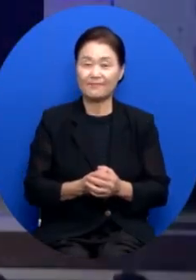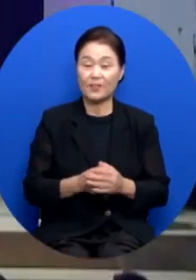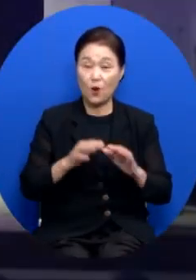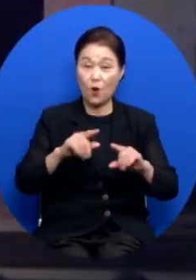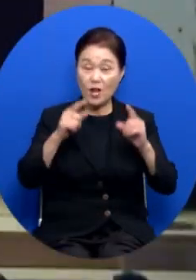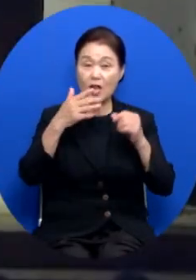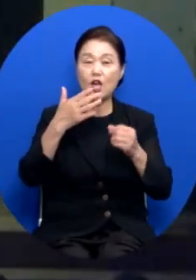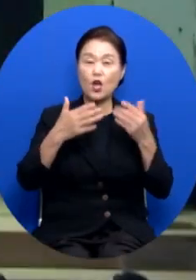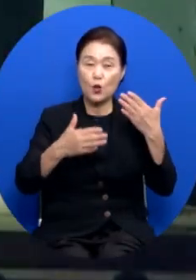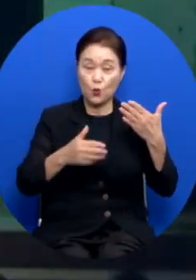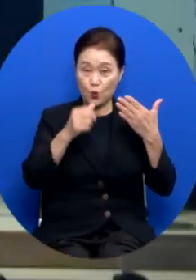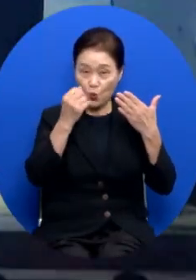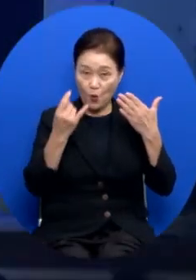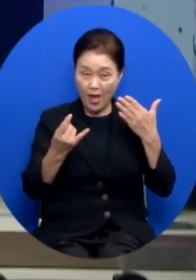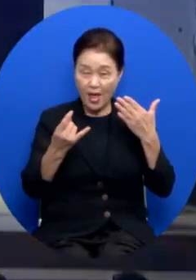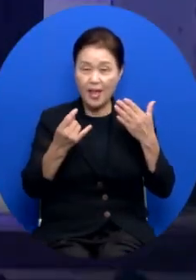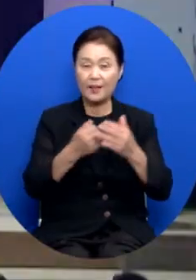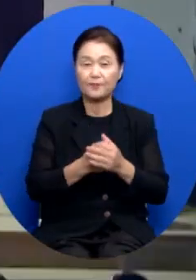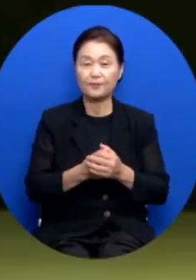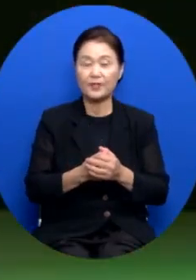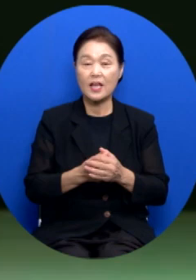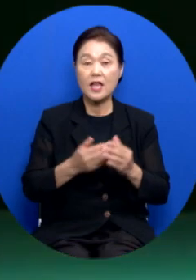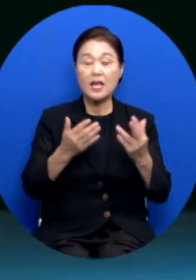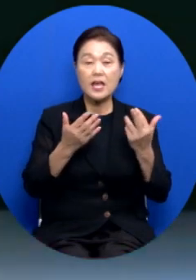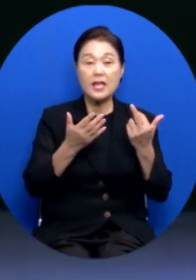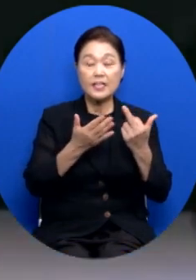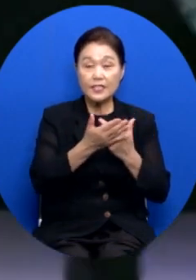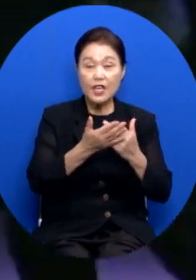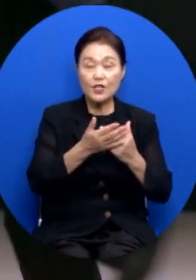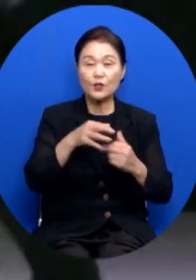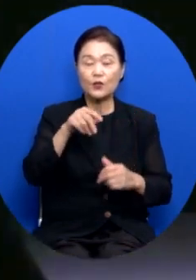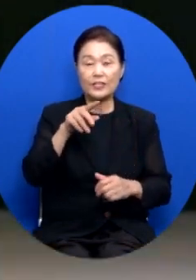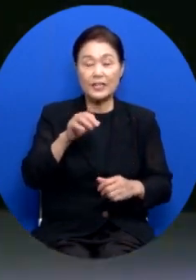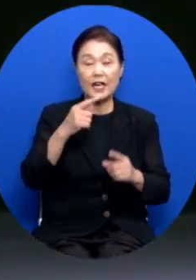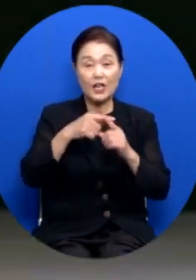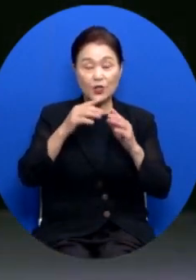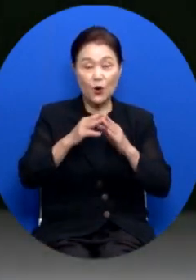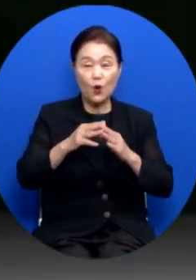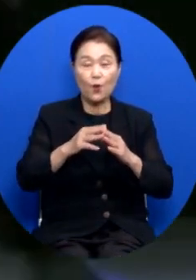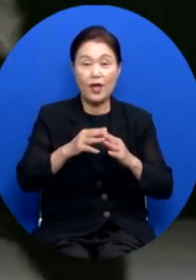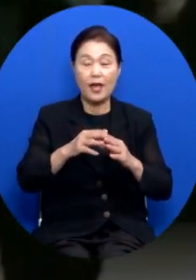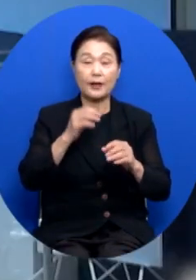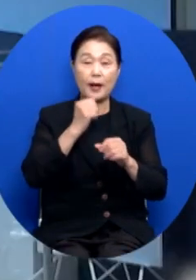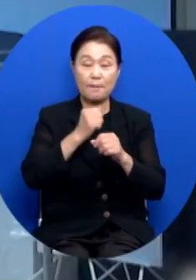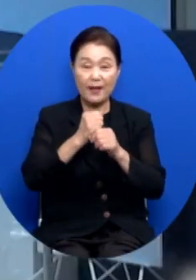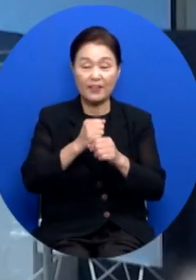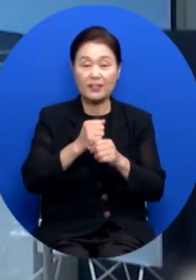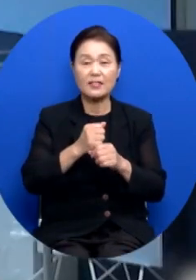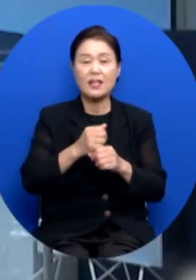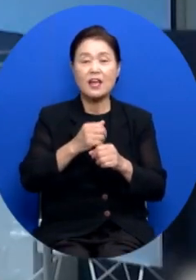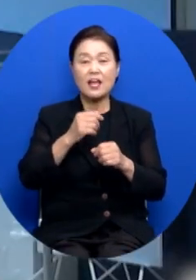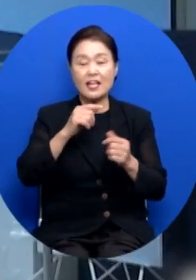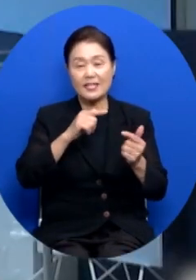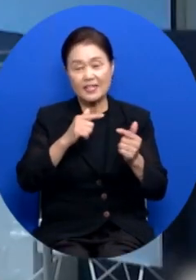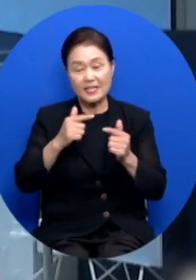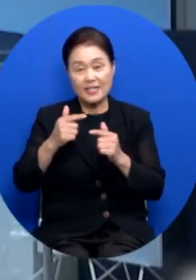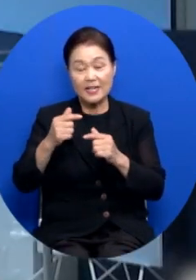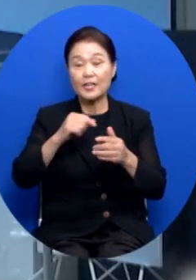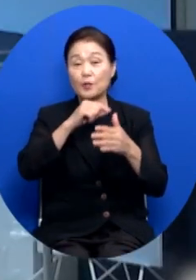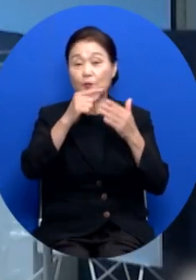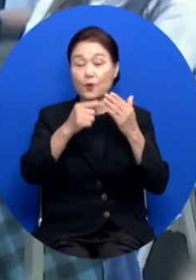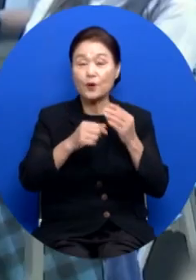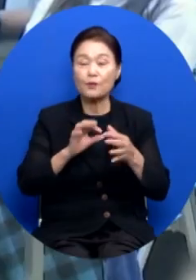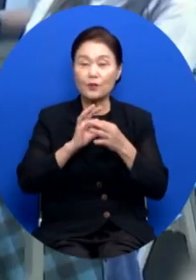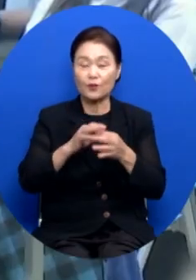올해로 9회째를 맞는 이번 축제에는 제주 성안교회 순수창작 드라마 내 친구 정숙이 공연을 통해